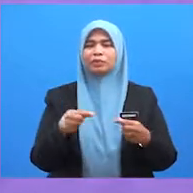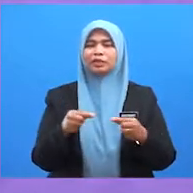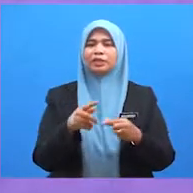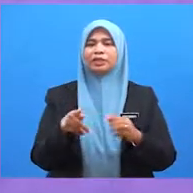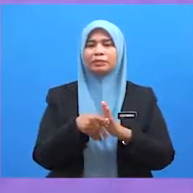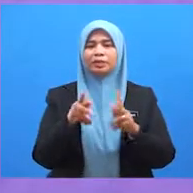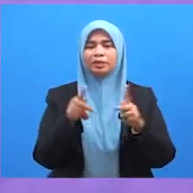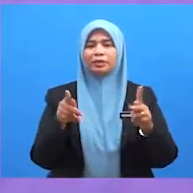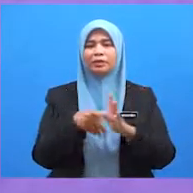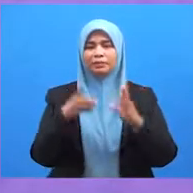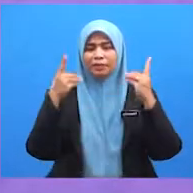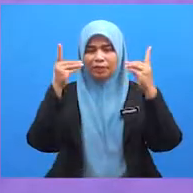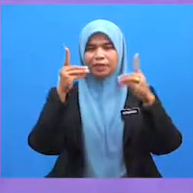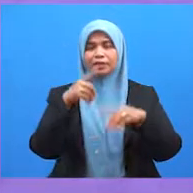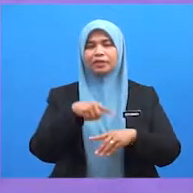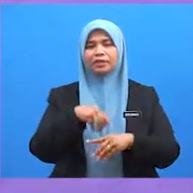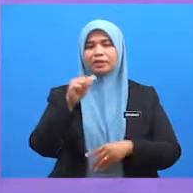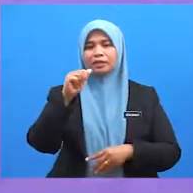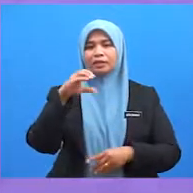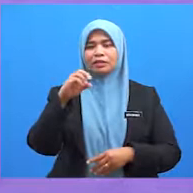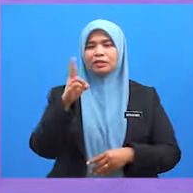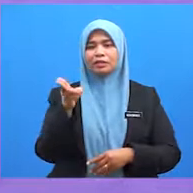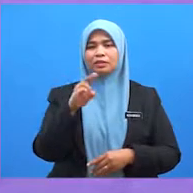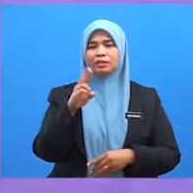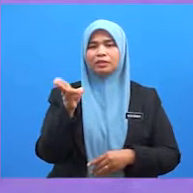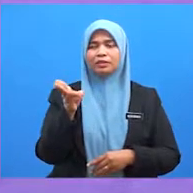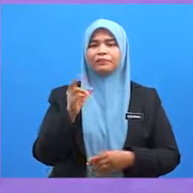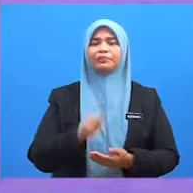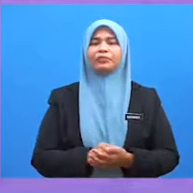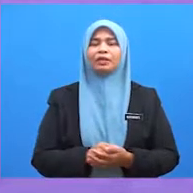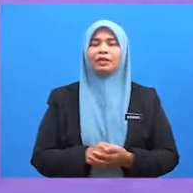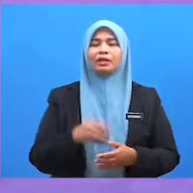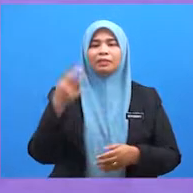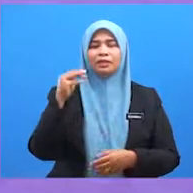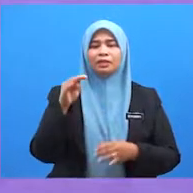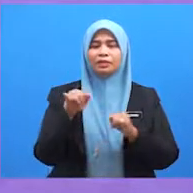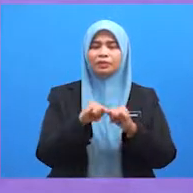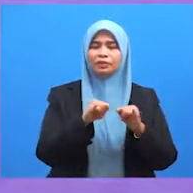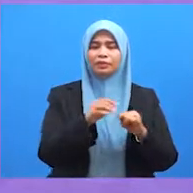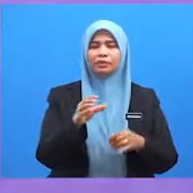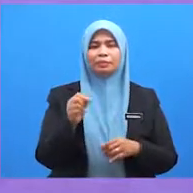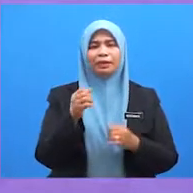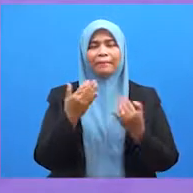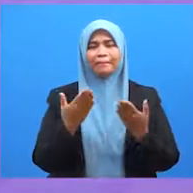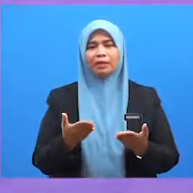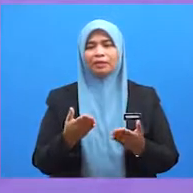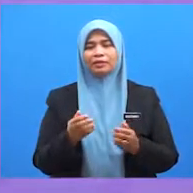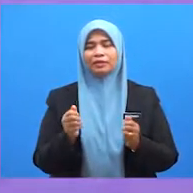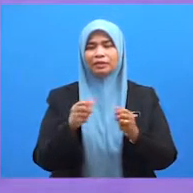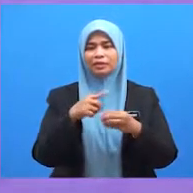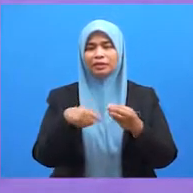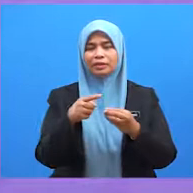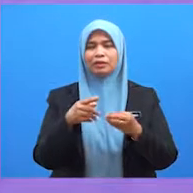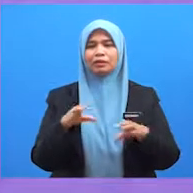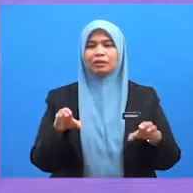perkembangan pendidikan di Aceh. Mereka juga mengambil berat tentang pelaksanaan pelajaran